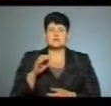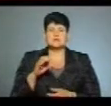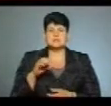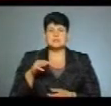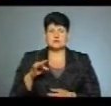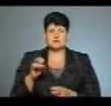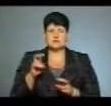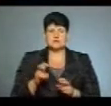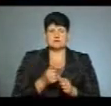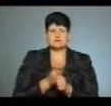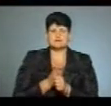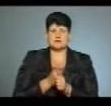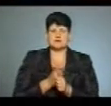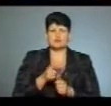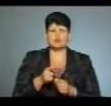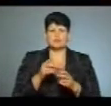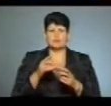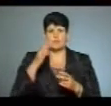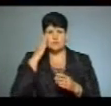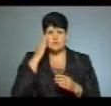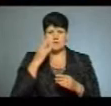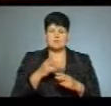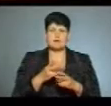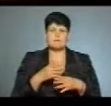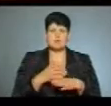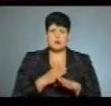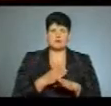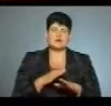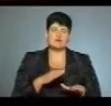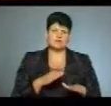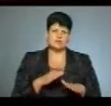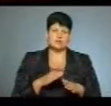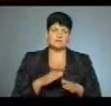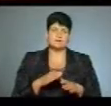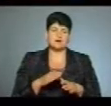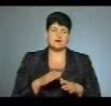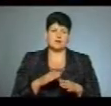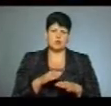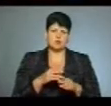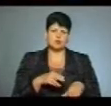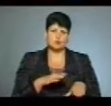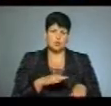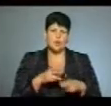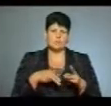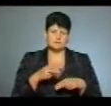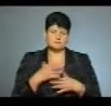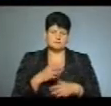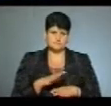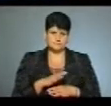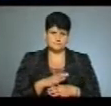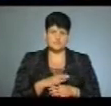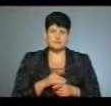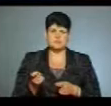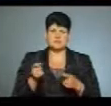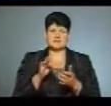водієм. Каже, у нього черепно-мозкова травма, струс мозку та перелом лівої ноги. За його словами, ногу прооперували. Завезли нас в